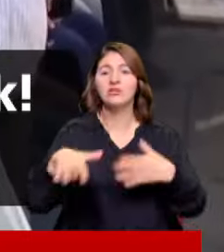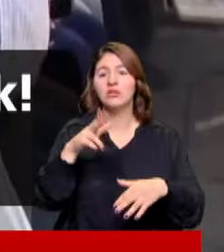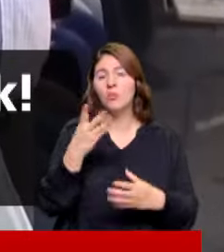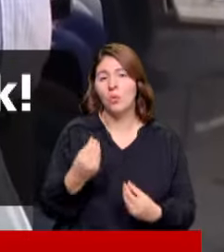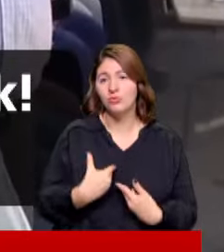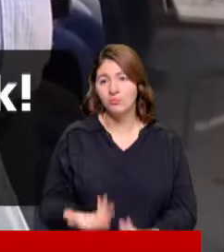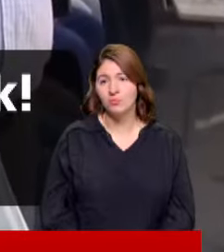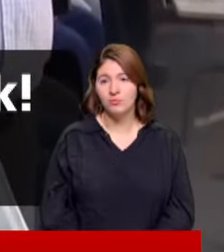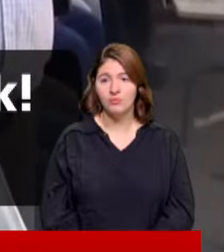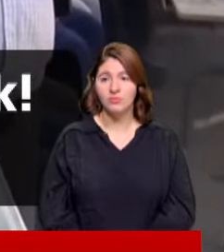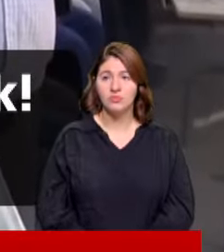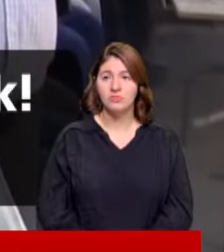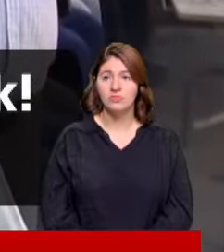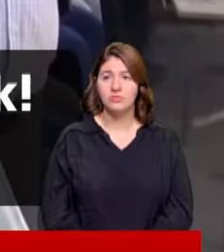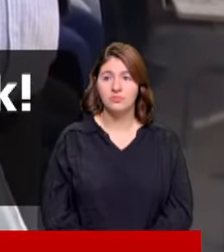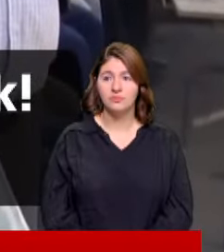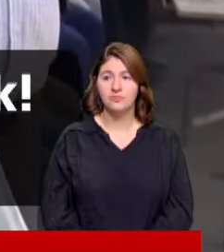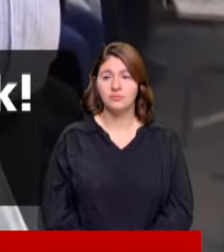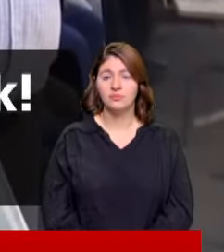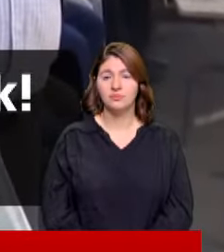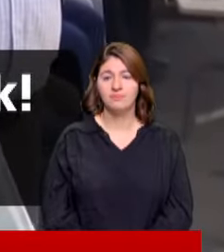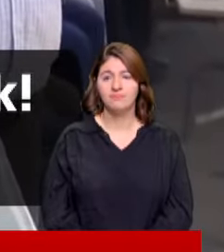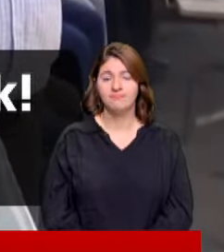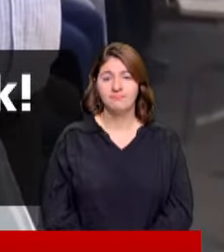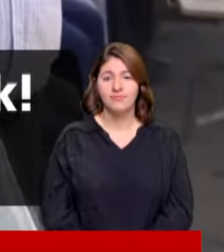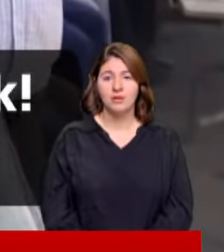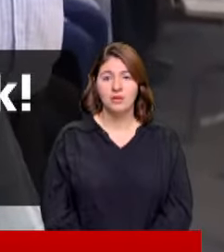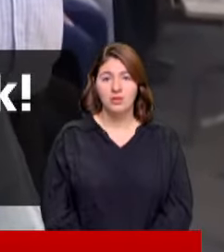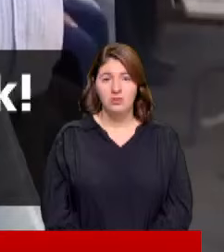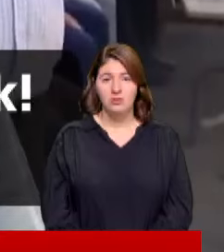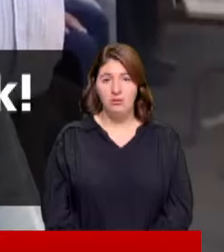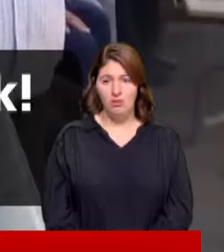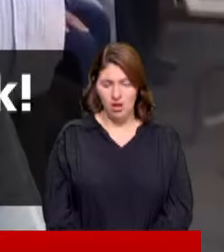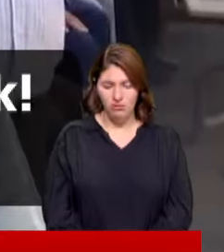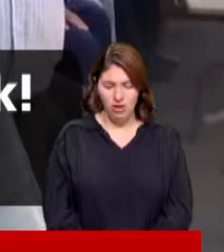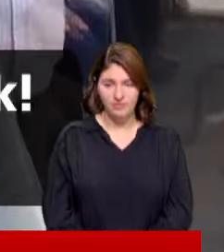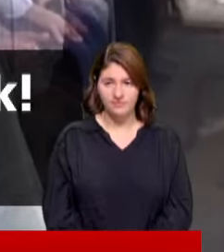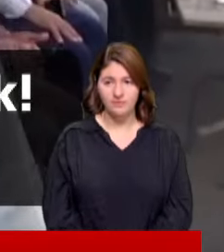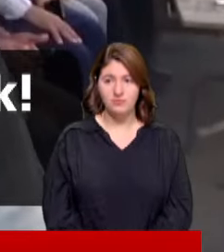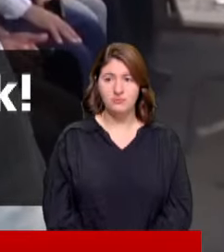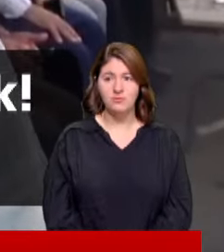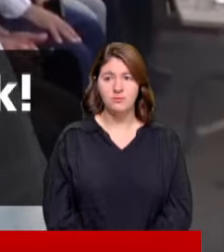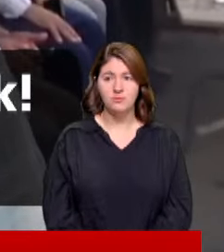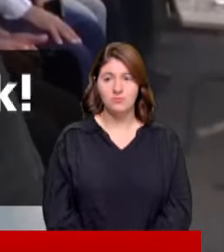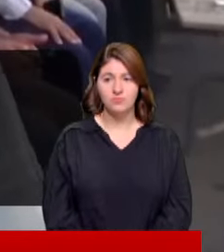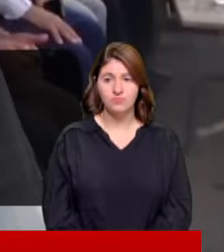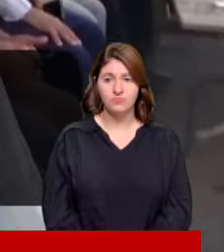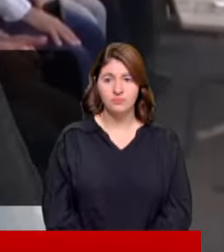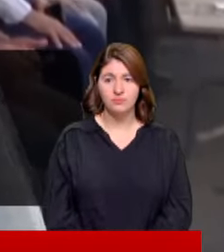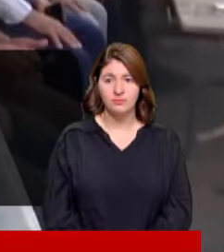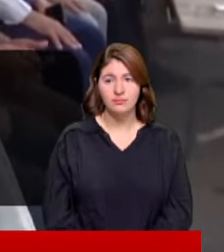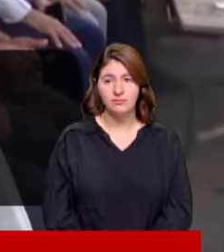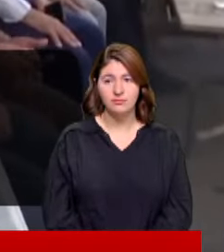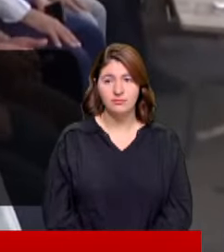Bu insanlar, bu analar, bu bacılar ağlamaz. Yeter artık. Buna bir kanun çıkarsınlar. Adam kefe maaşı